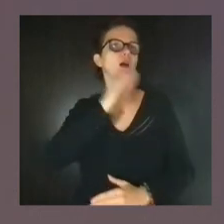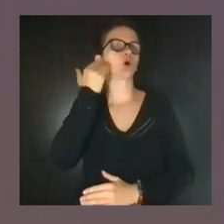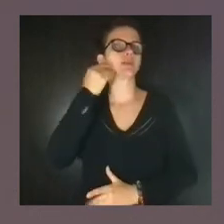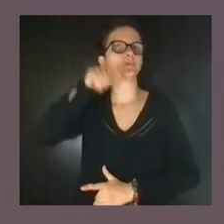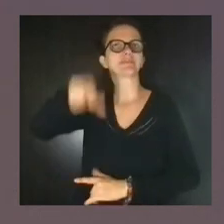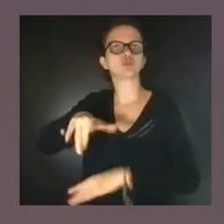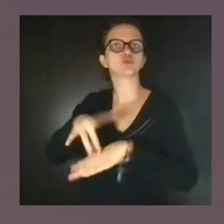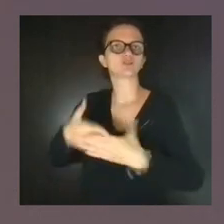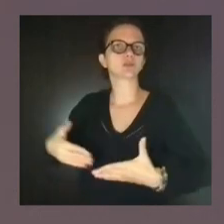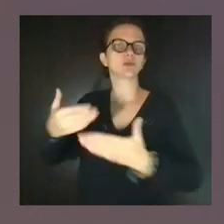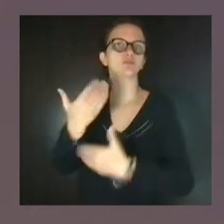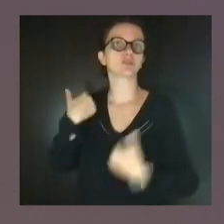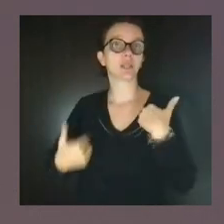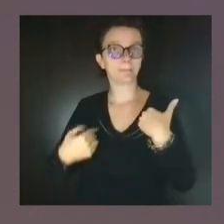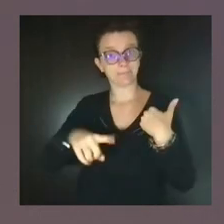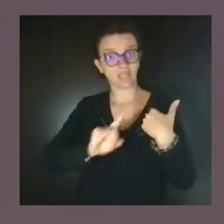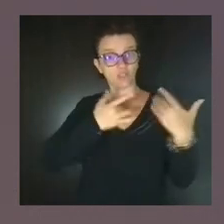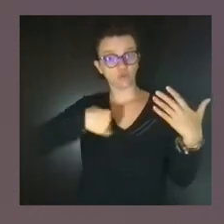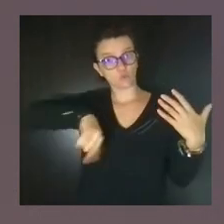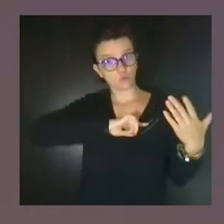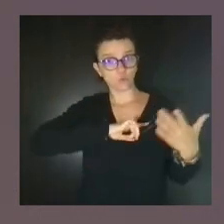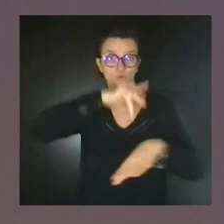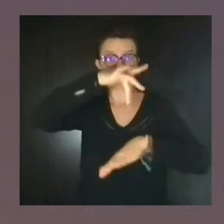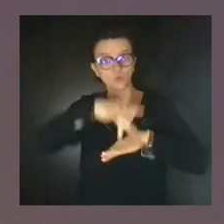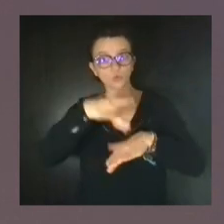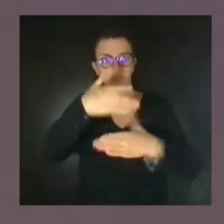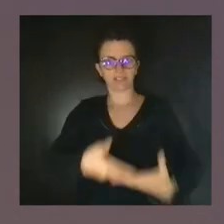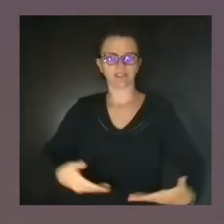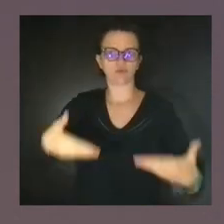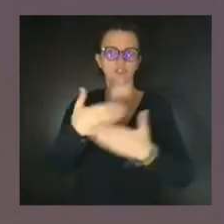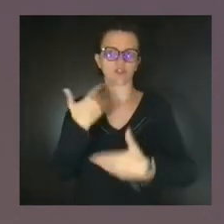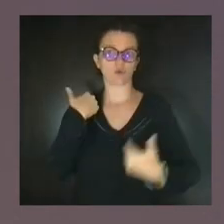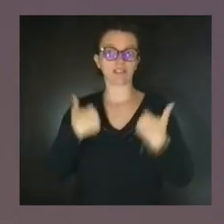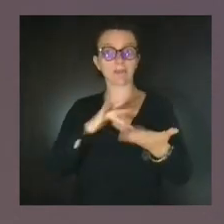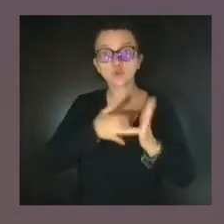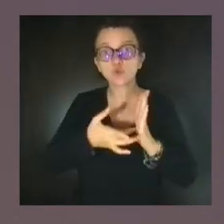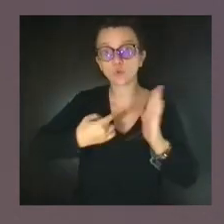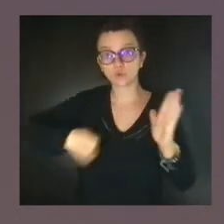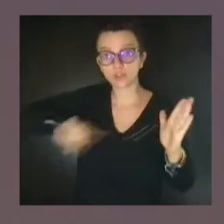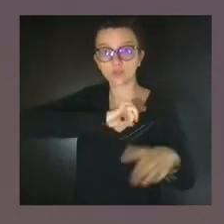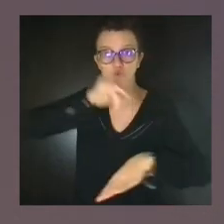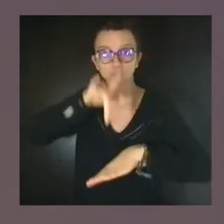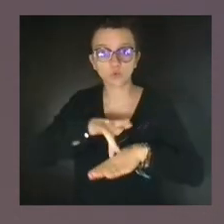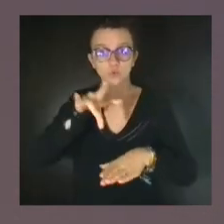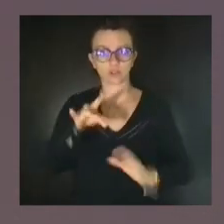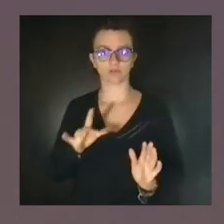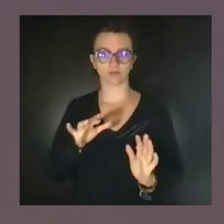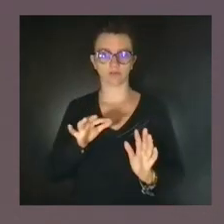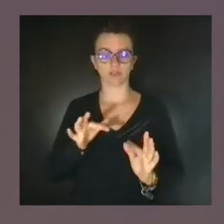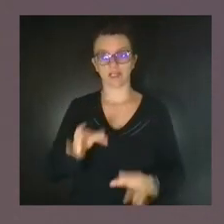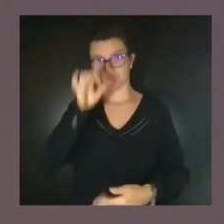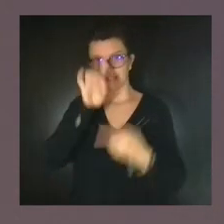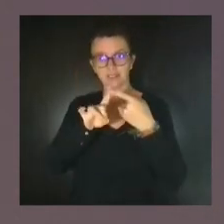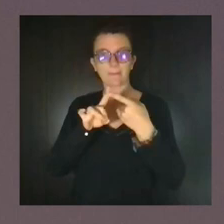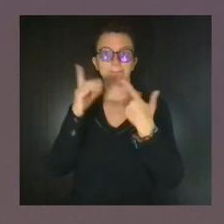c'est parce que nous vivons tous la situation de handicap. La situation de handicap, ce n'est pas une dimension médicale, c'est une dimension